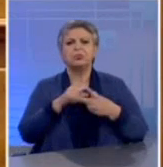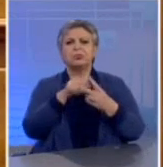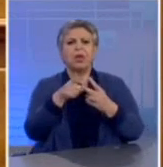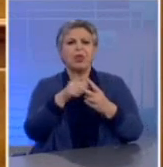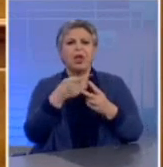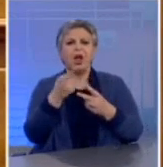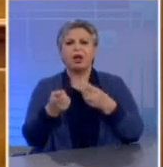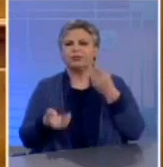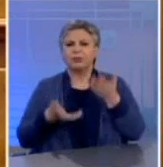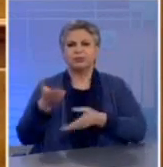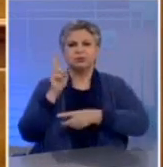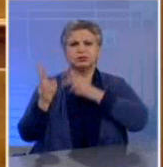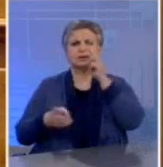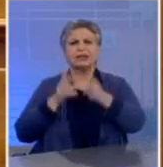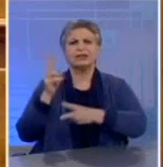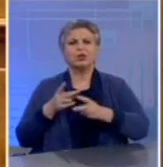κατάλαβα.